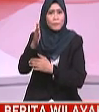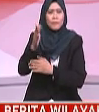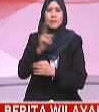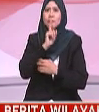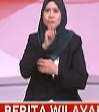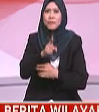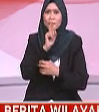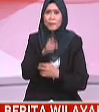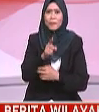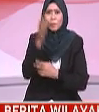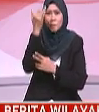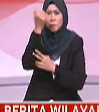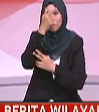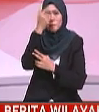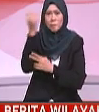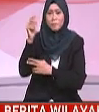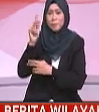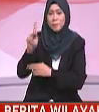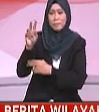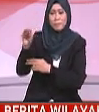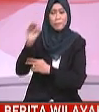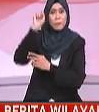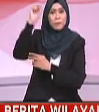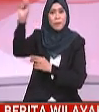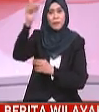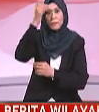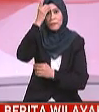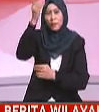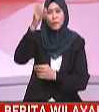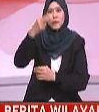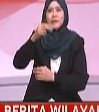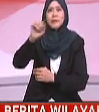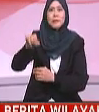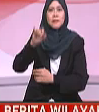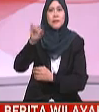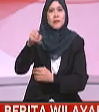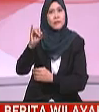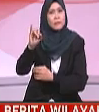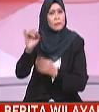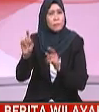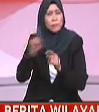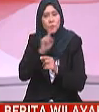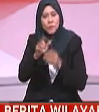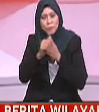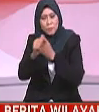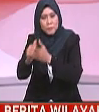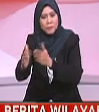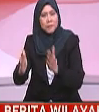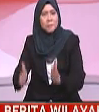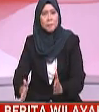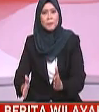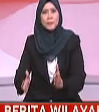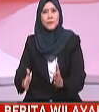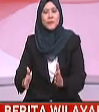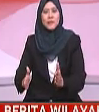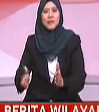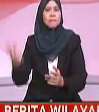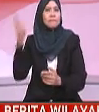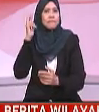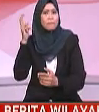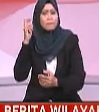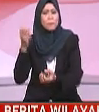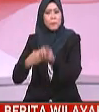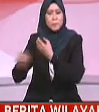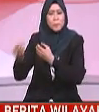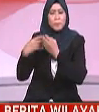kenyataan kerana yang amat hormat Ketua Menteri Sabah Datuk Seri Haji Ji Haji Nur adalah seorang pemimpin yang mendengar